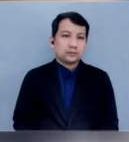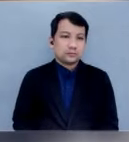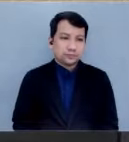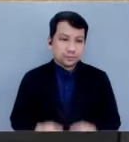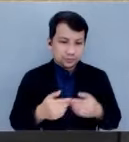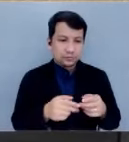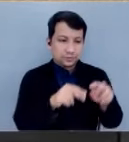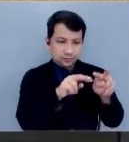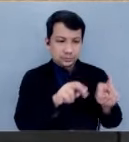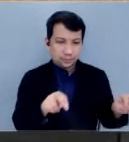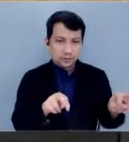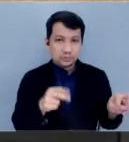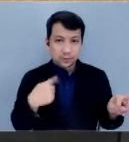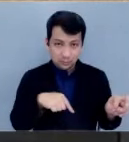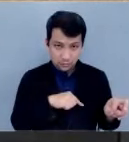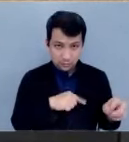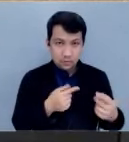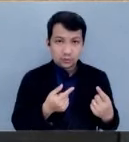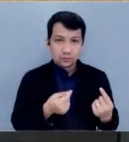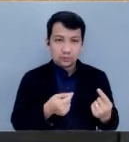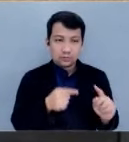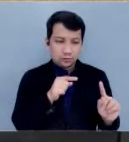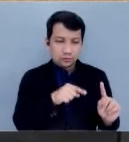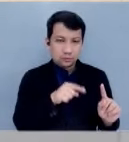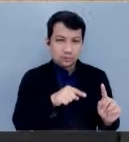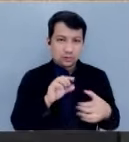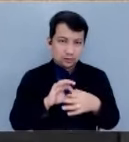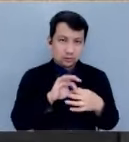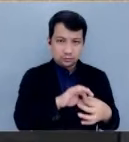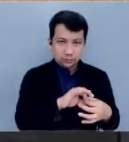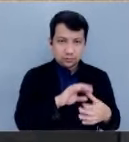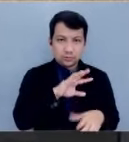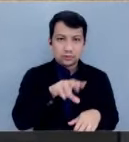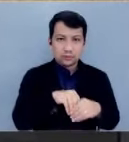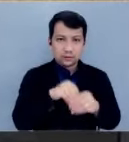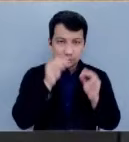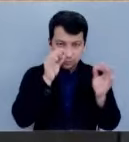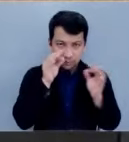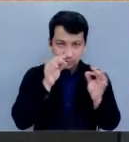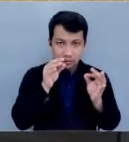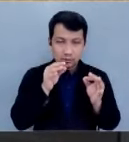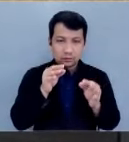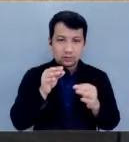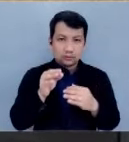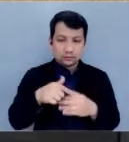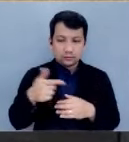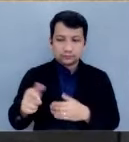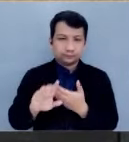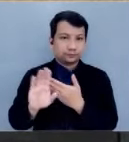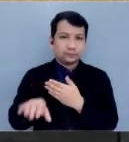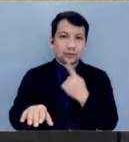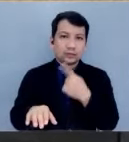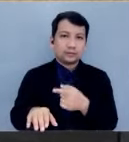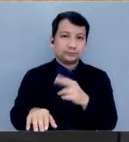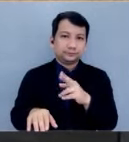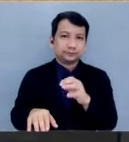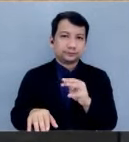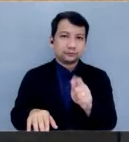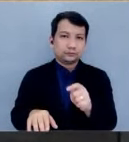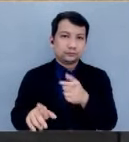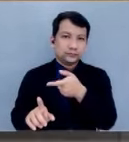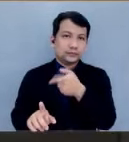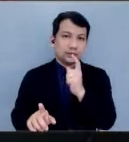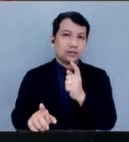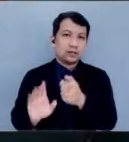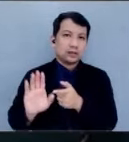ginawa namin, ito ay involving sa drugs. No? Hindi nakapag-remit itong biktima natin. Kaya binaril nitong suspect